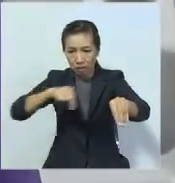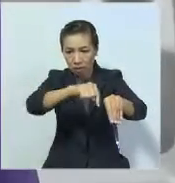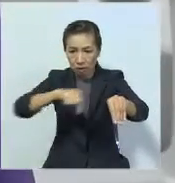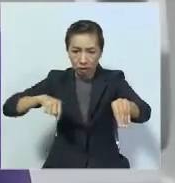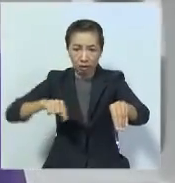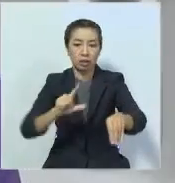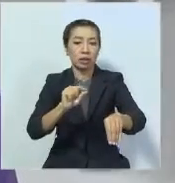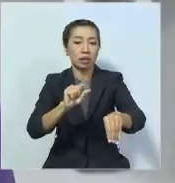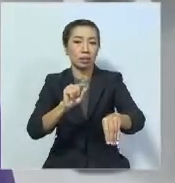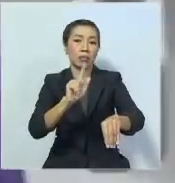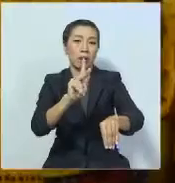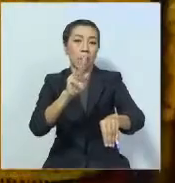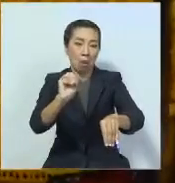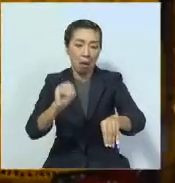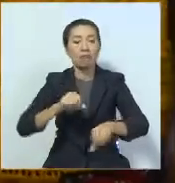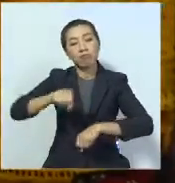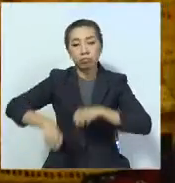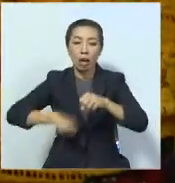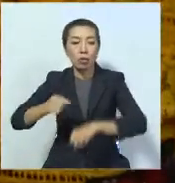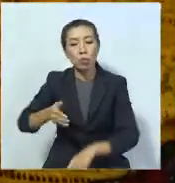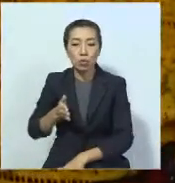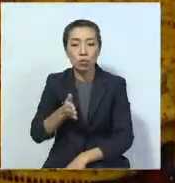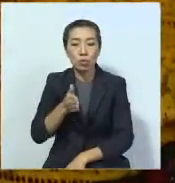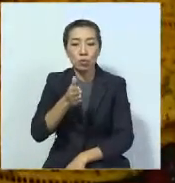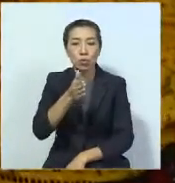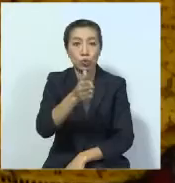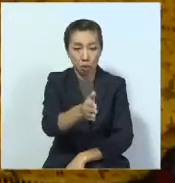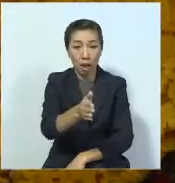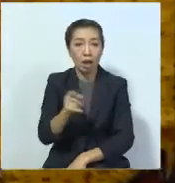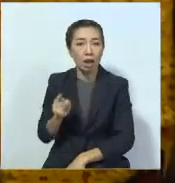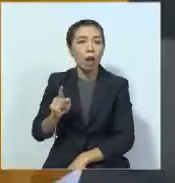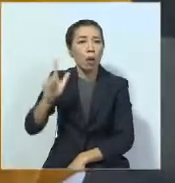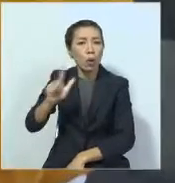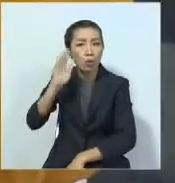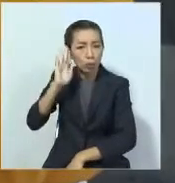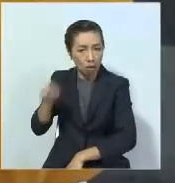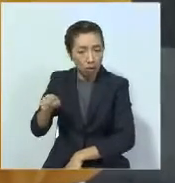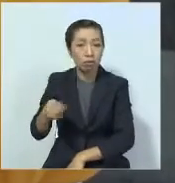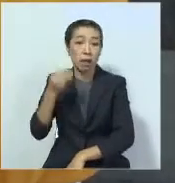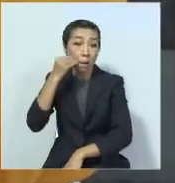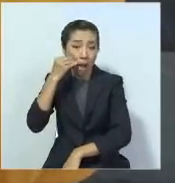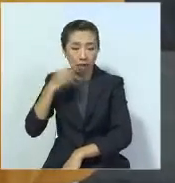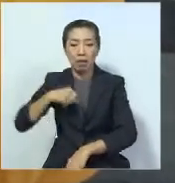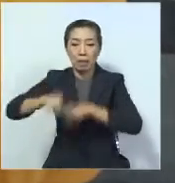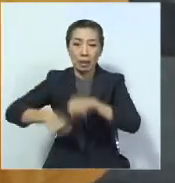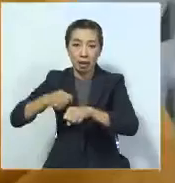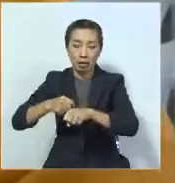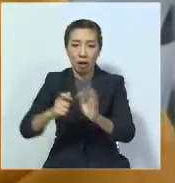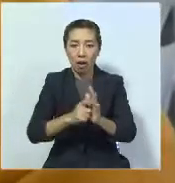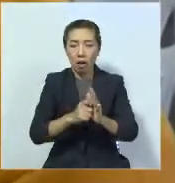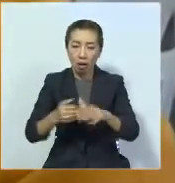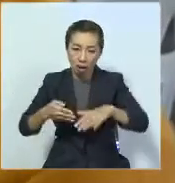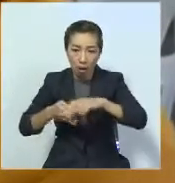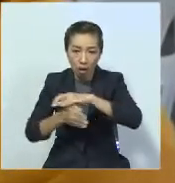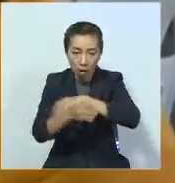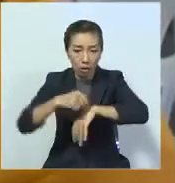ราชเนี่ยมีประมาณ20กิโลเมตรก็ปั่นจักรยานมาแล้วคุณลุงเนี่ยบอกว่าปั่นจักรยานออกจากบ้านมาตั้งแต่เวลา